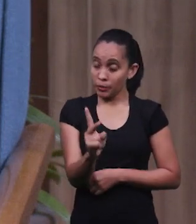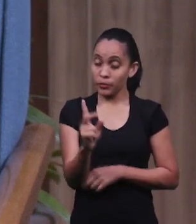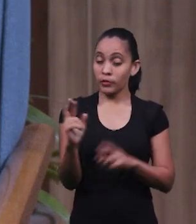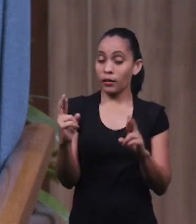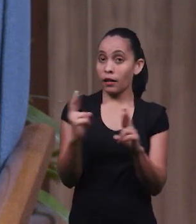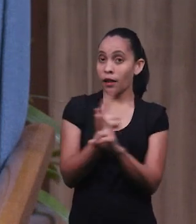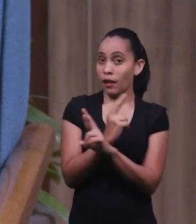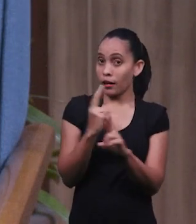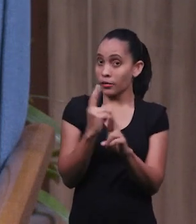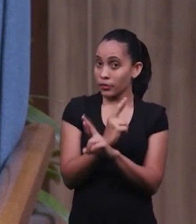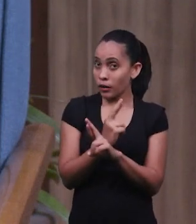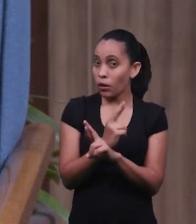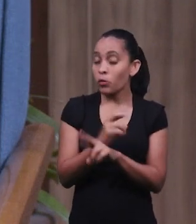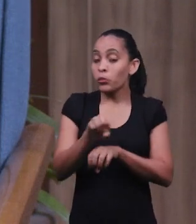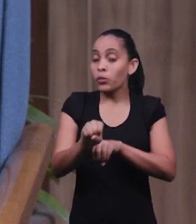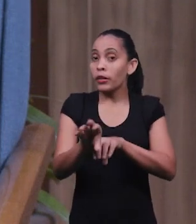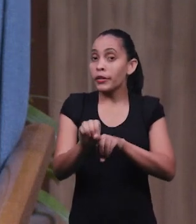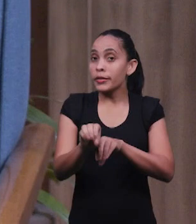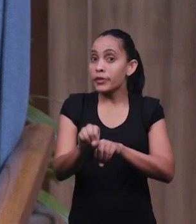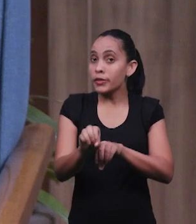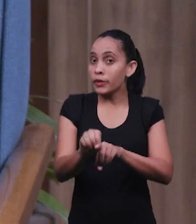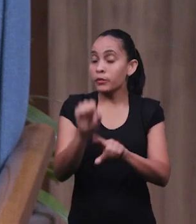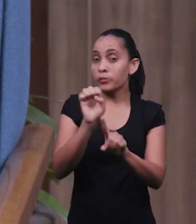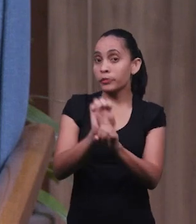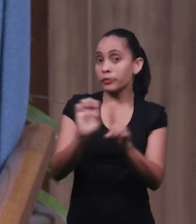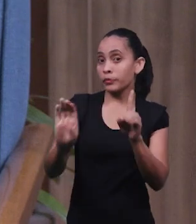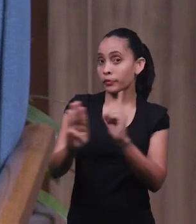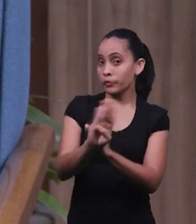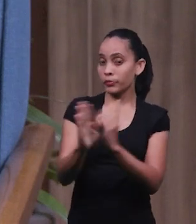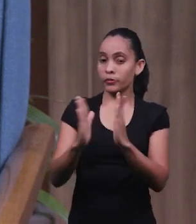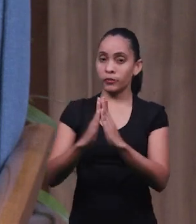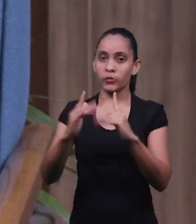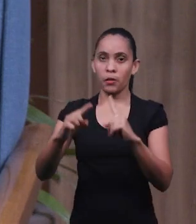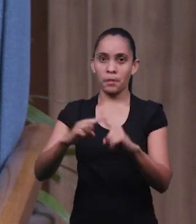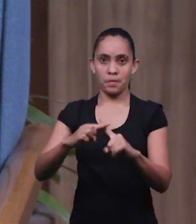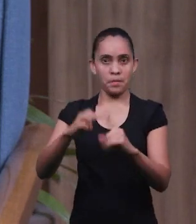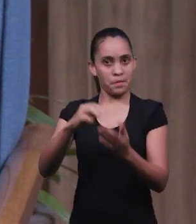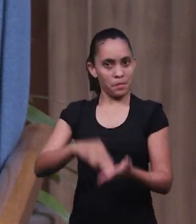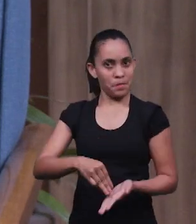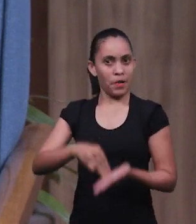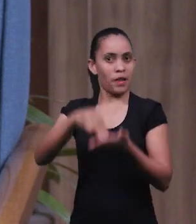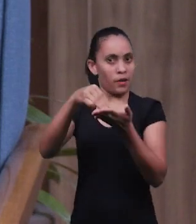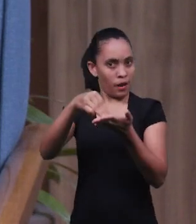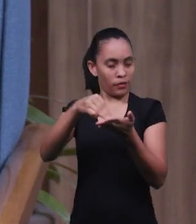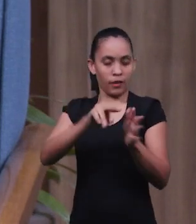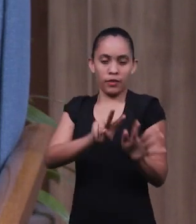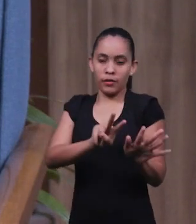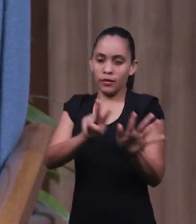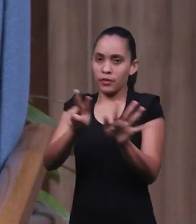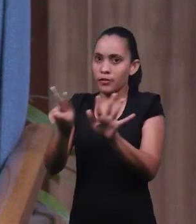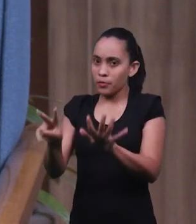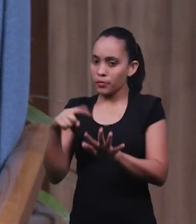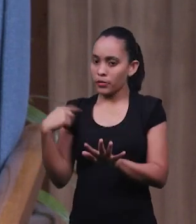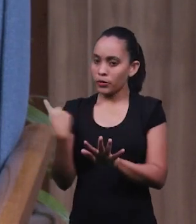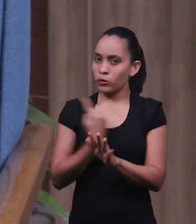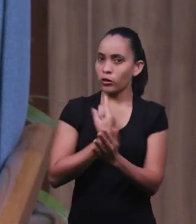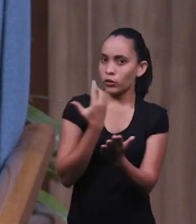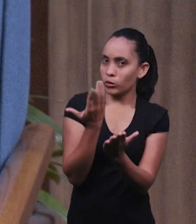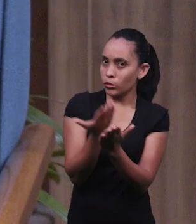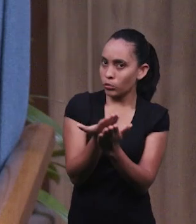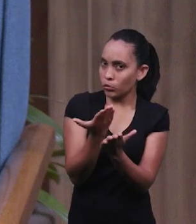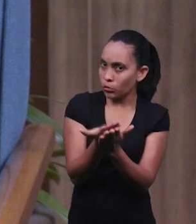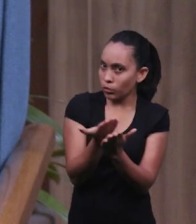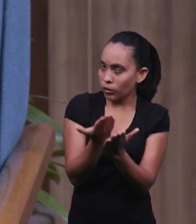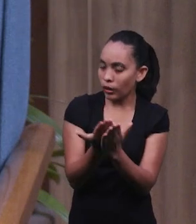que ce volet est toujours lié au sujet traité dans l'école biblique de l'Église